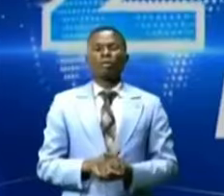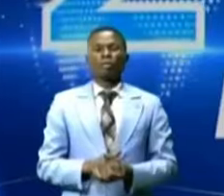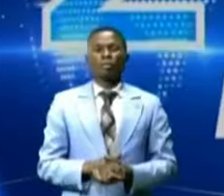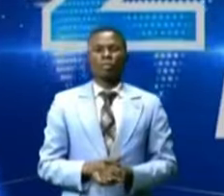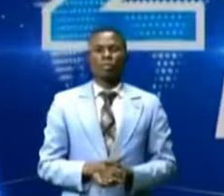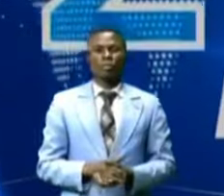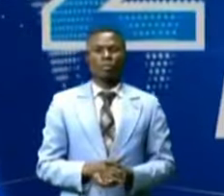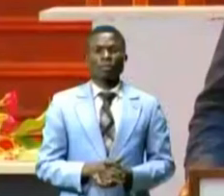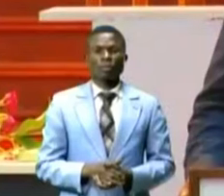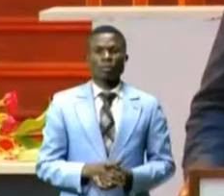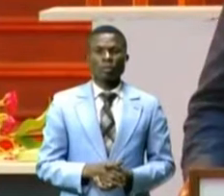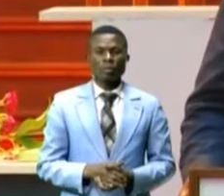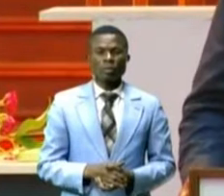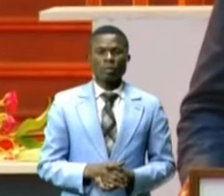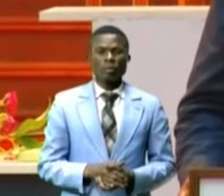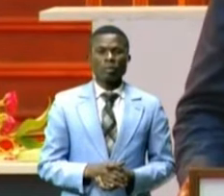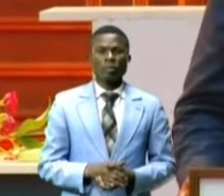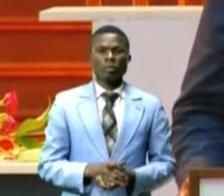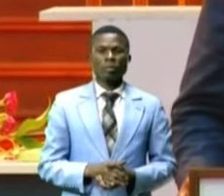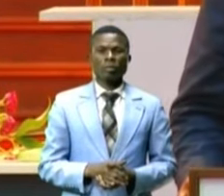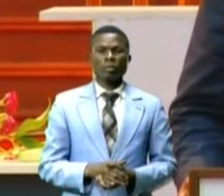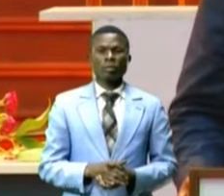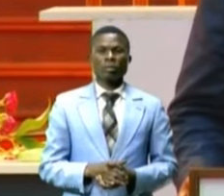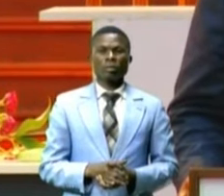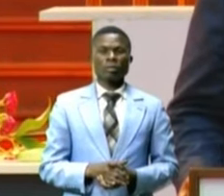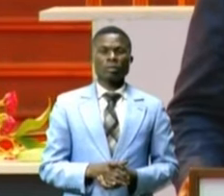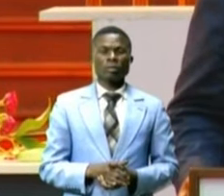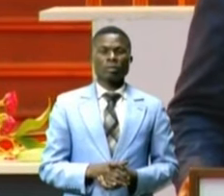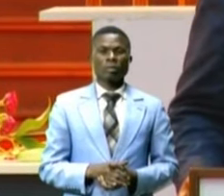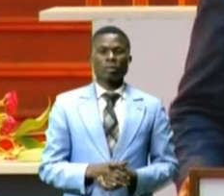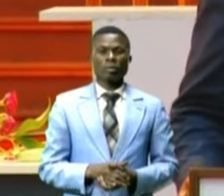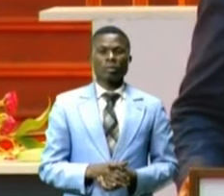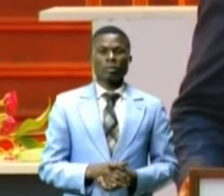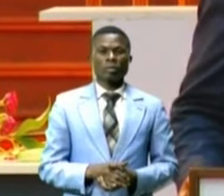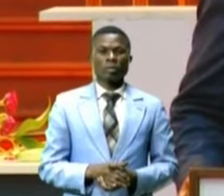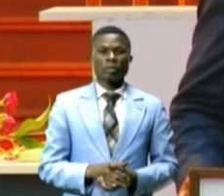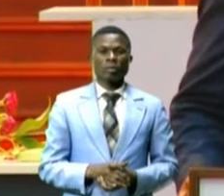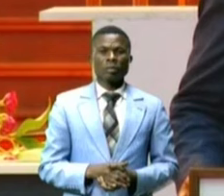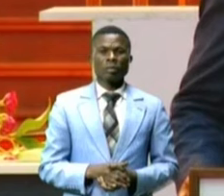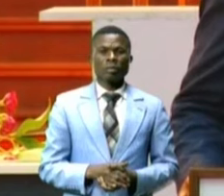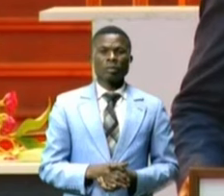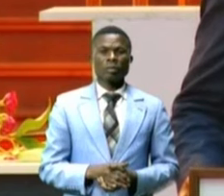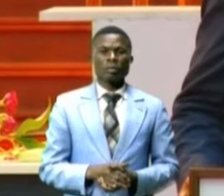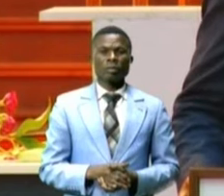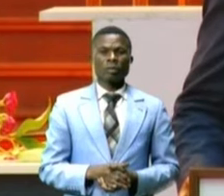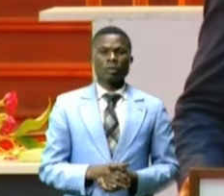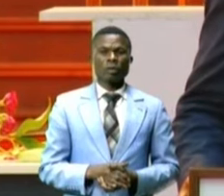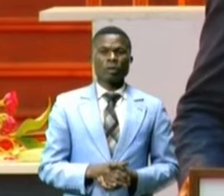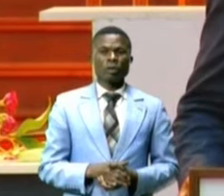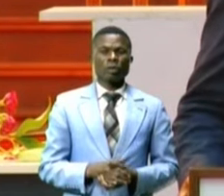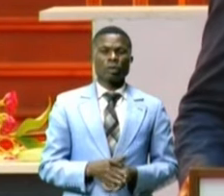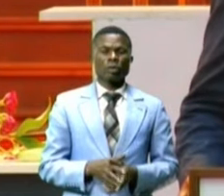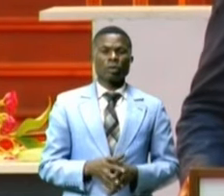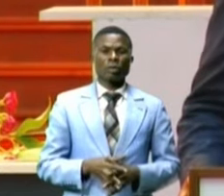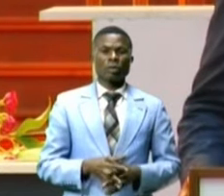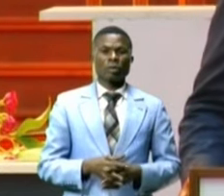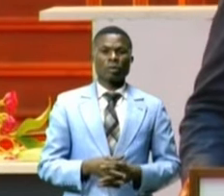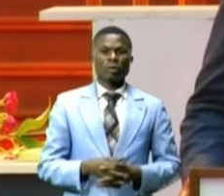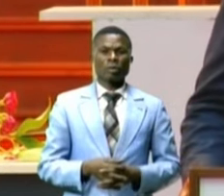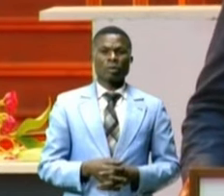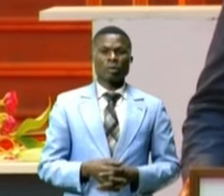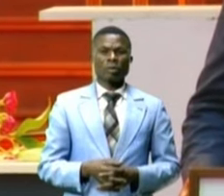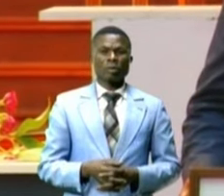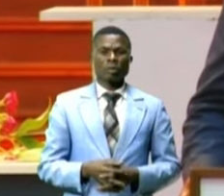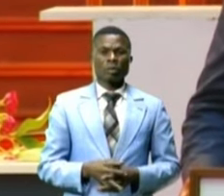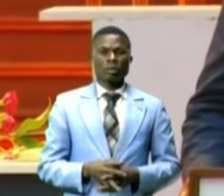reportage. Nous avons donc le choix entre repartir à zéro ou